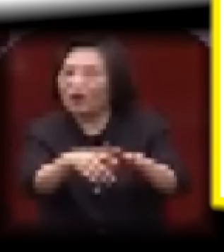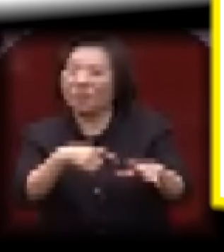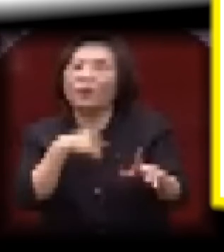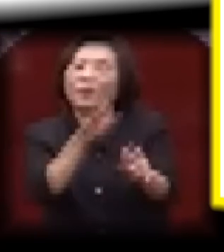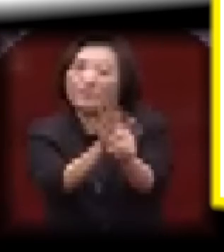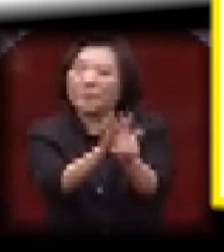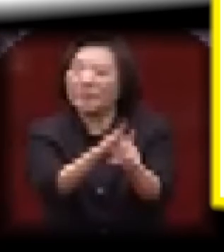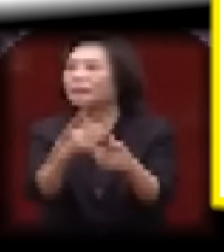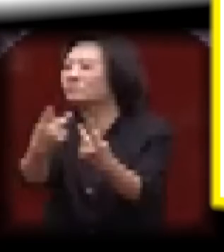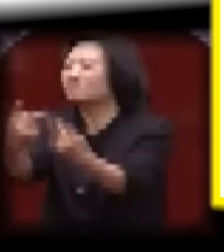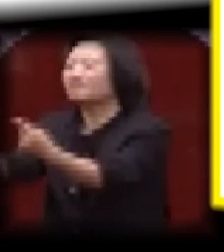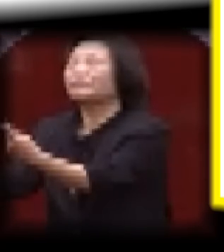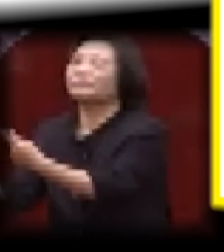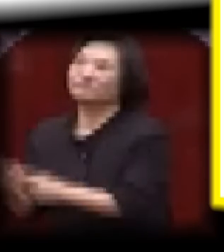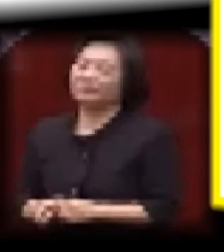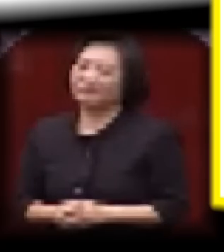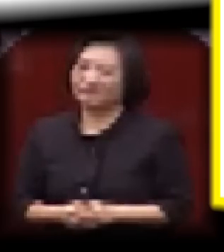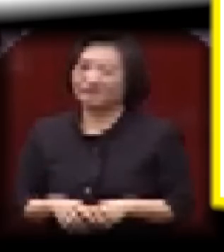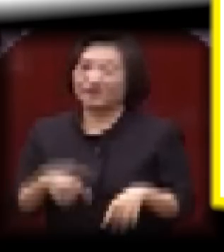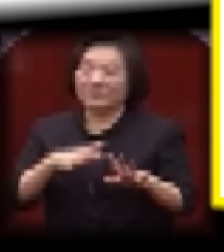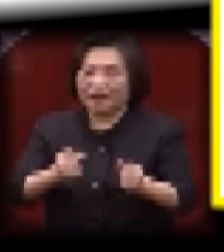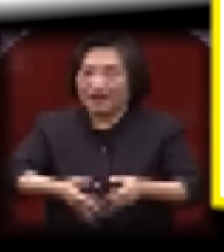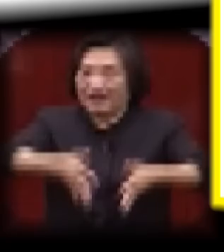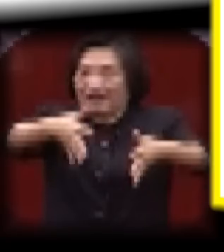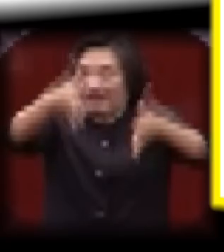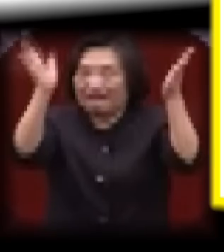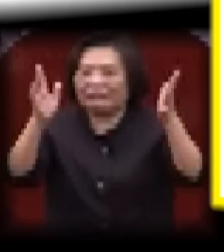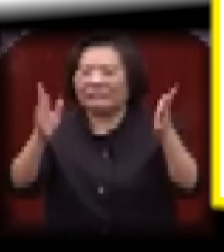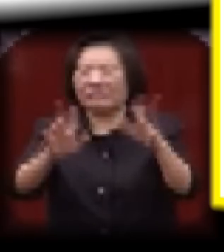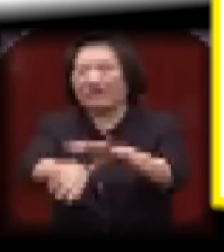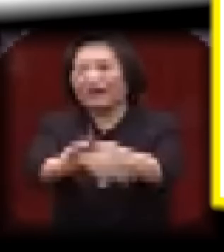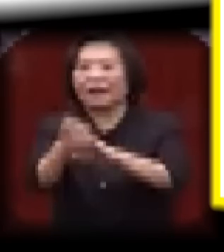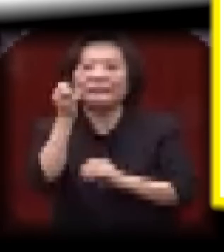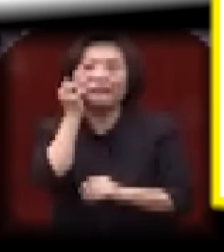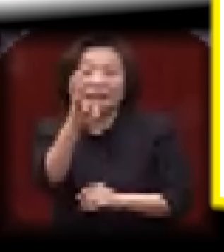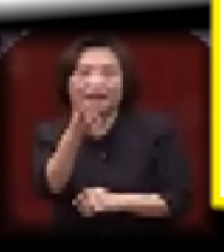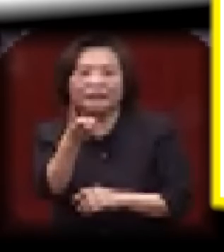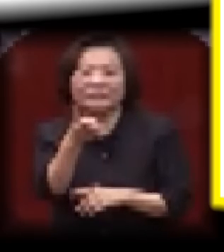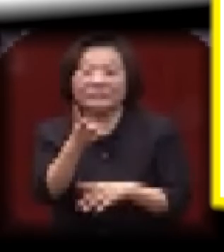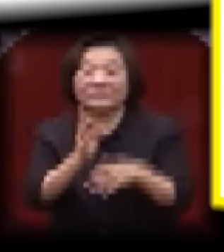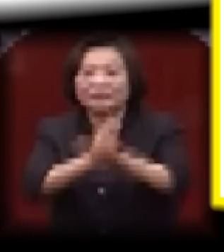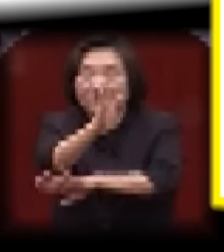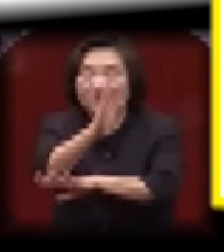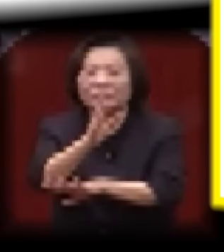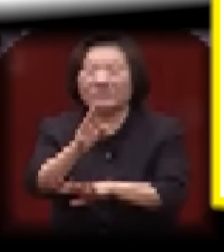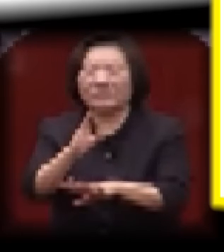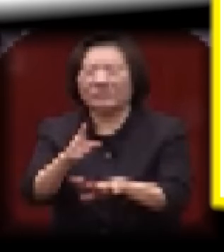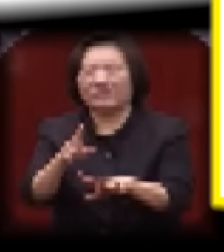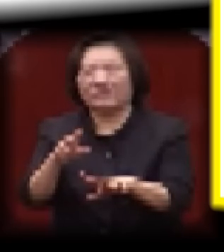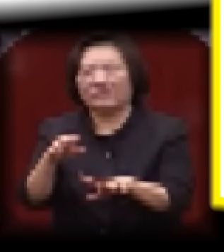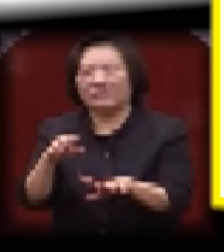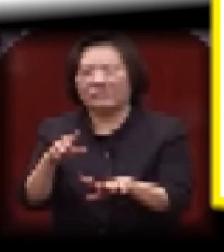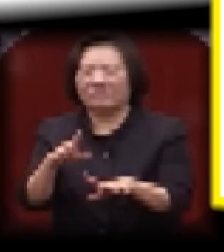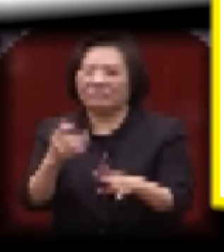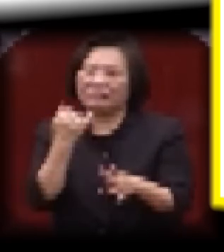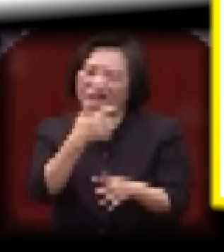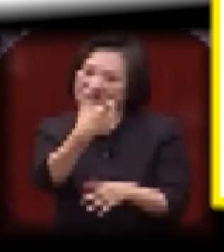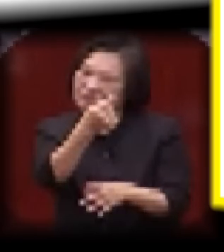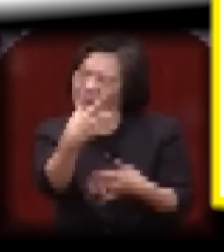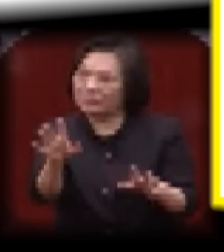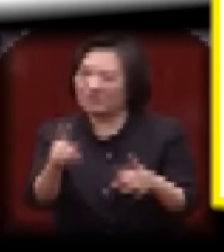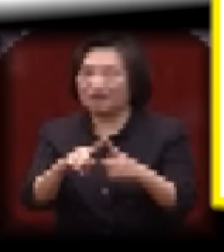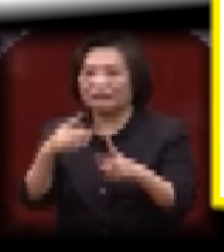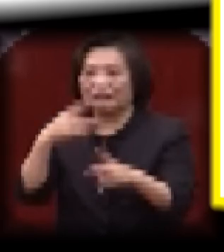过3个月没有住人的房子大概有60000户，超过12个月没有住人的房子大概